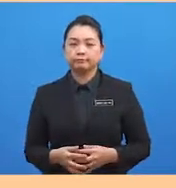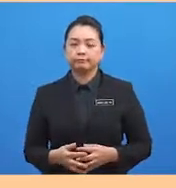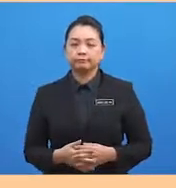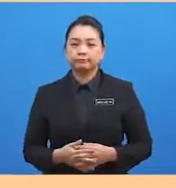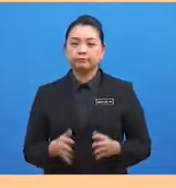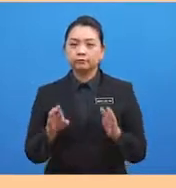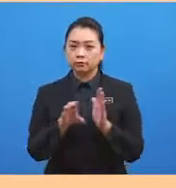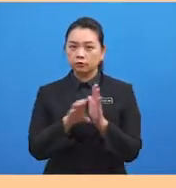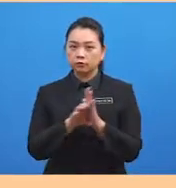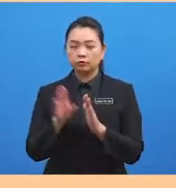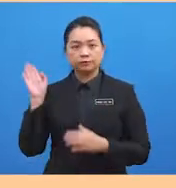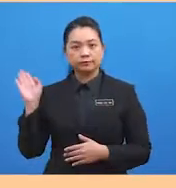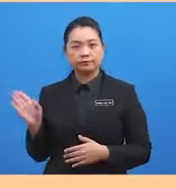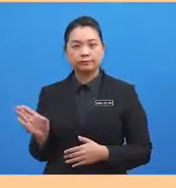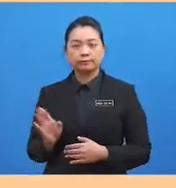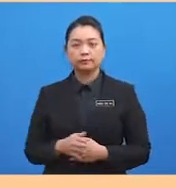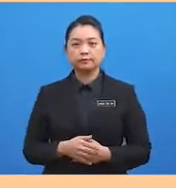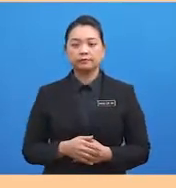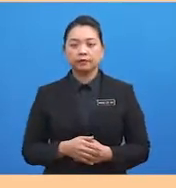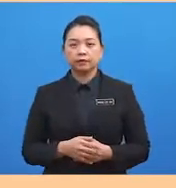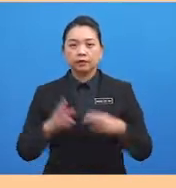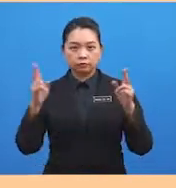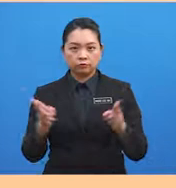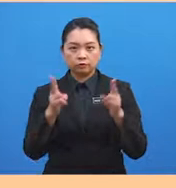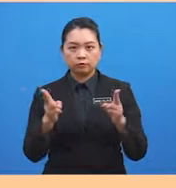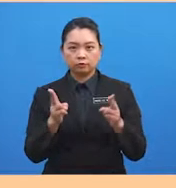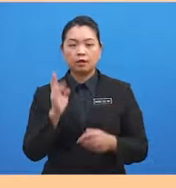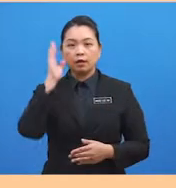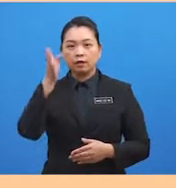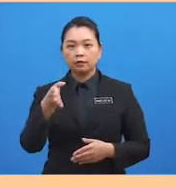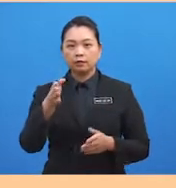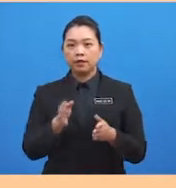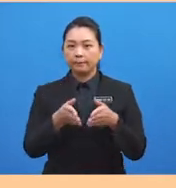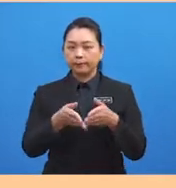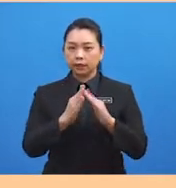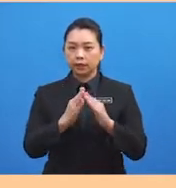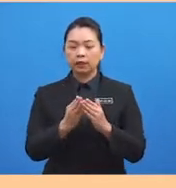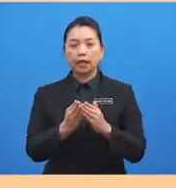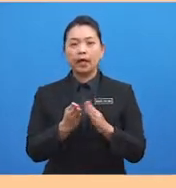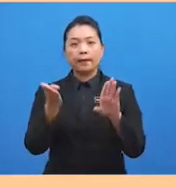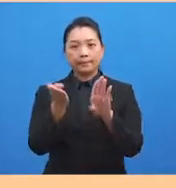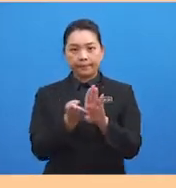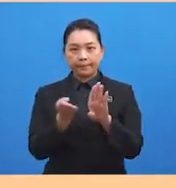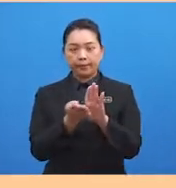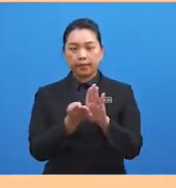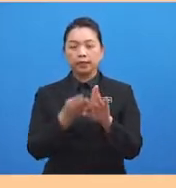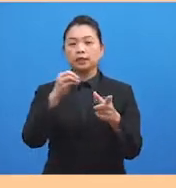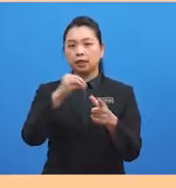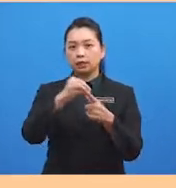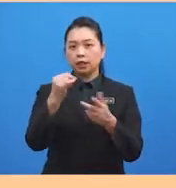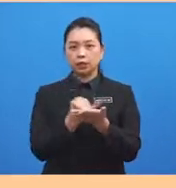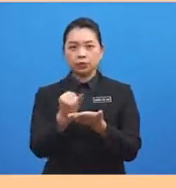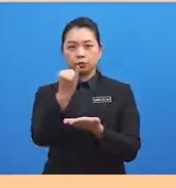pajakan ialah usahawan akan meminta pihak bank atau